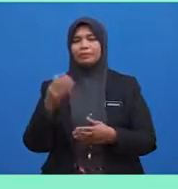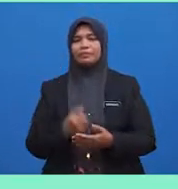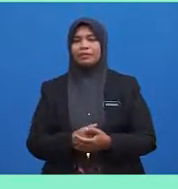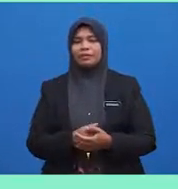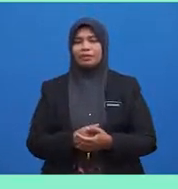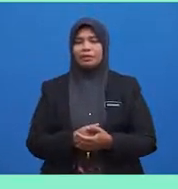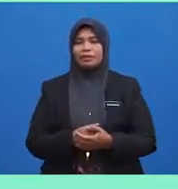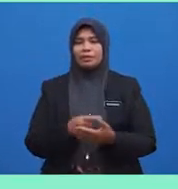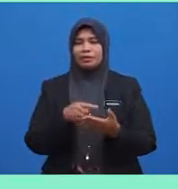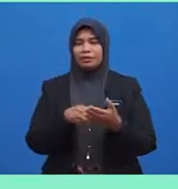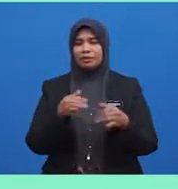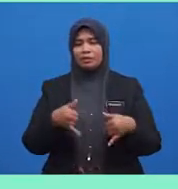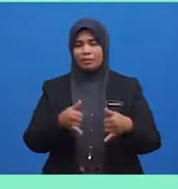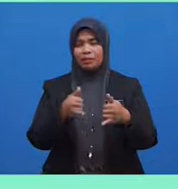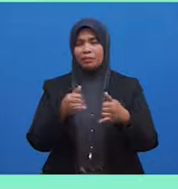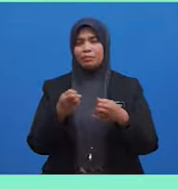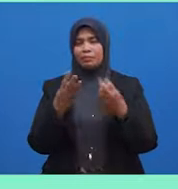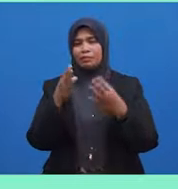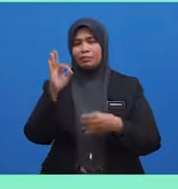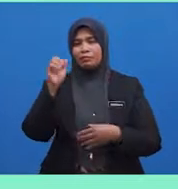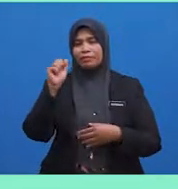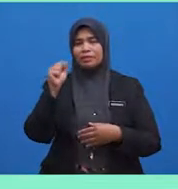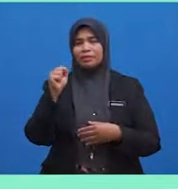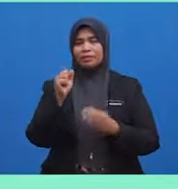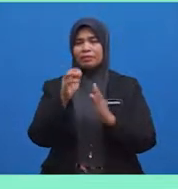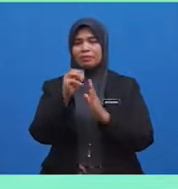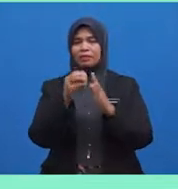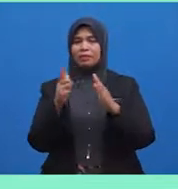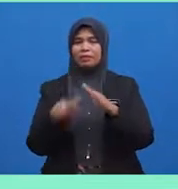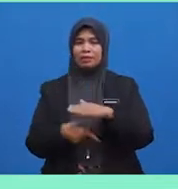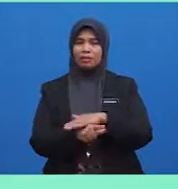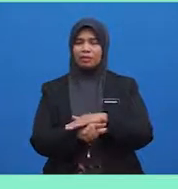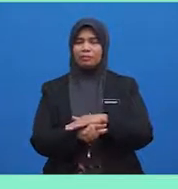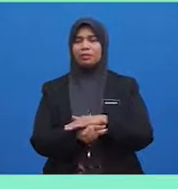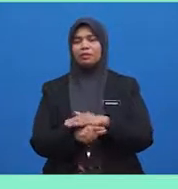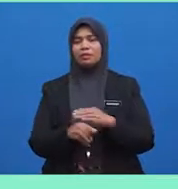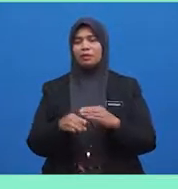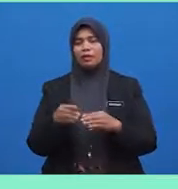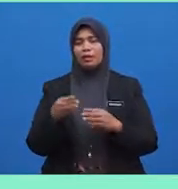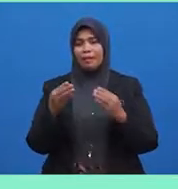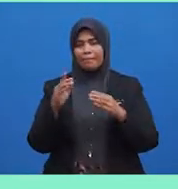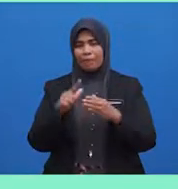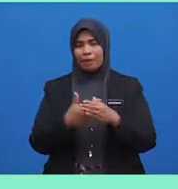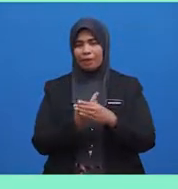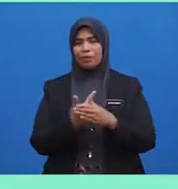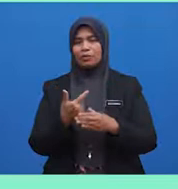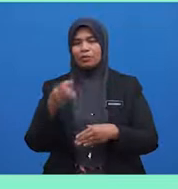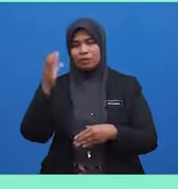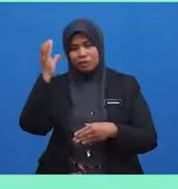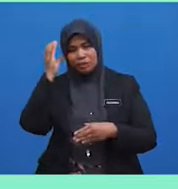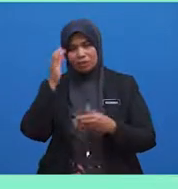timah melalui beberapa fasa yang melibatkan pelombong-pelombong Cina menjadikan negeri